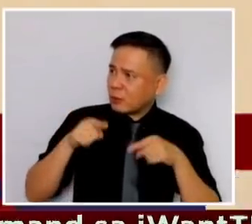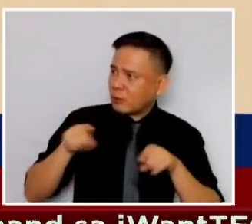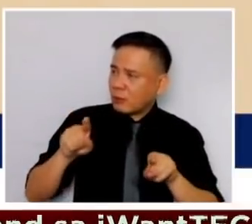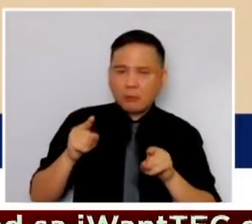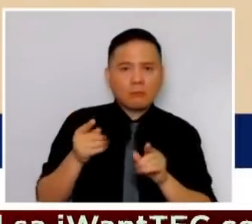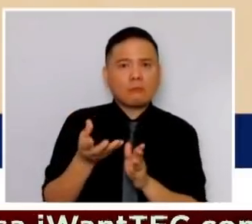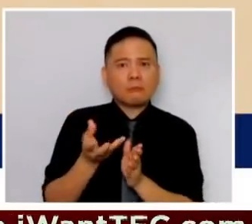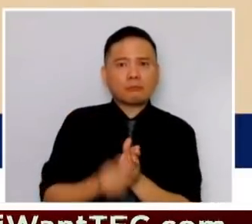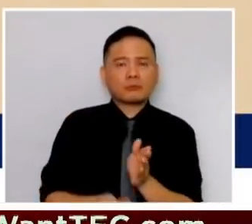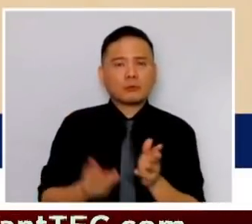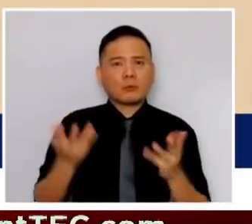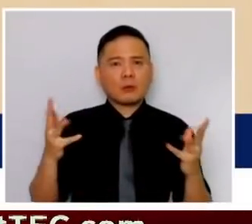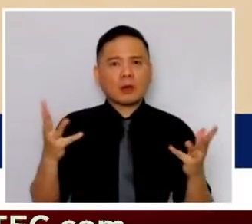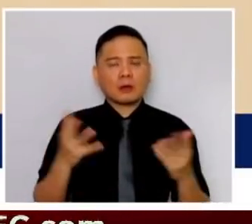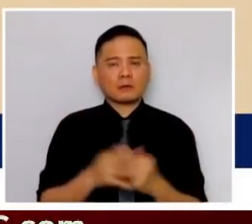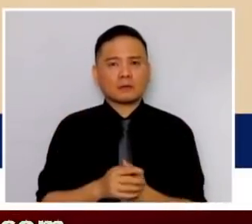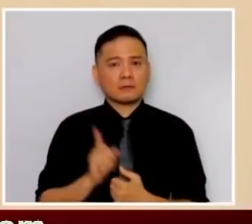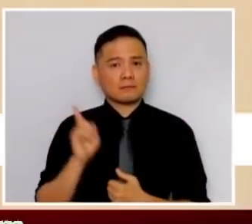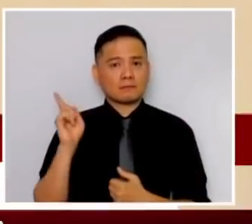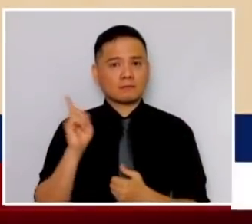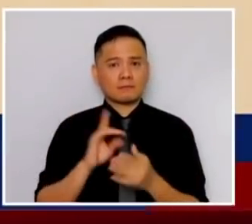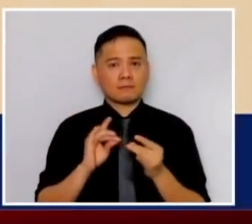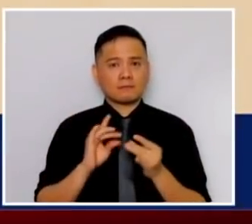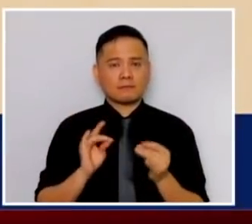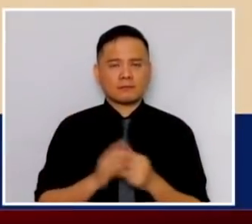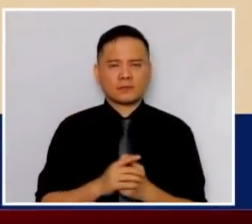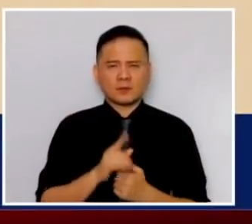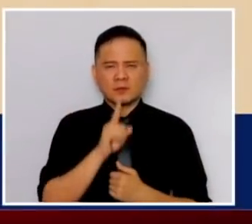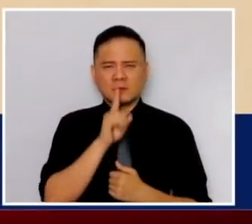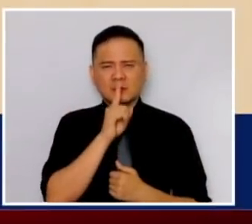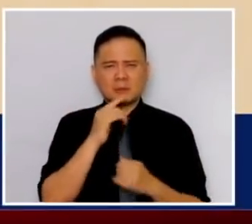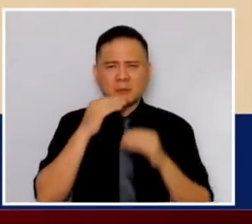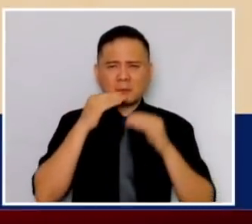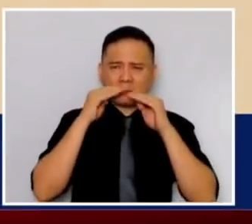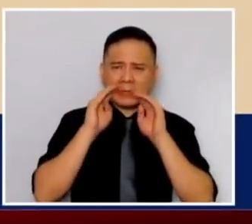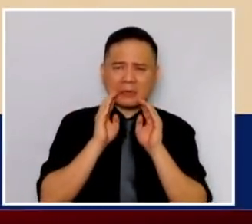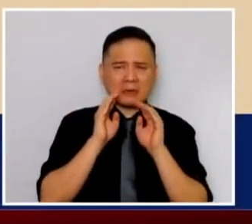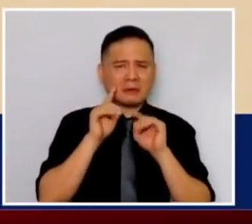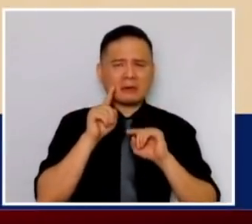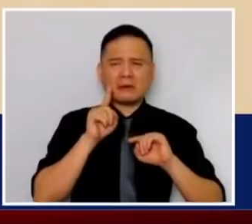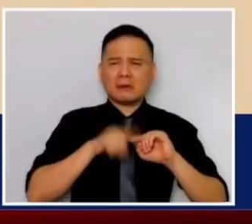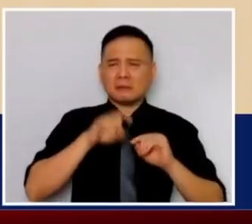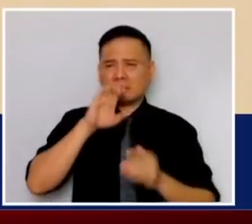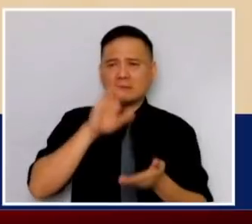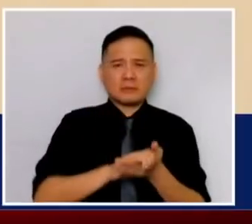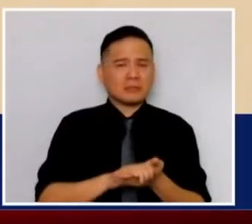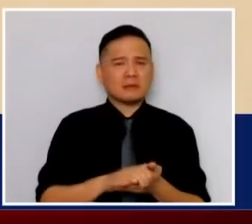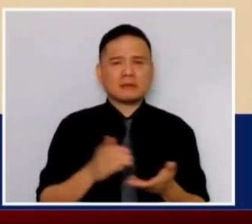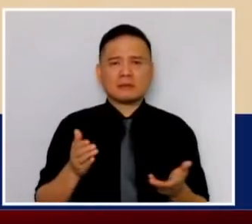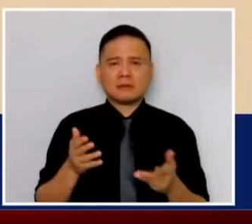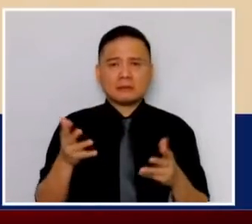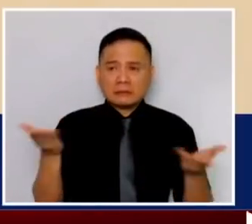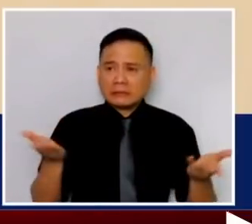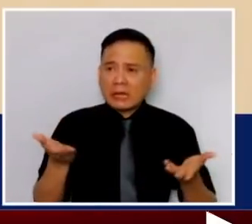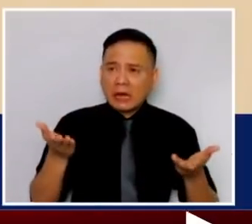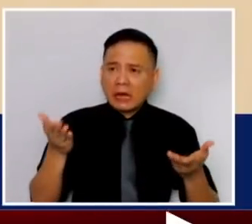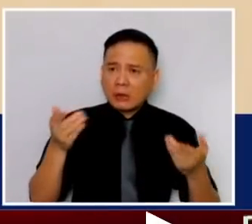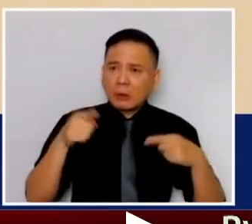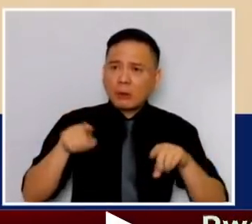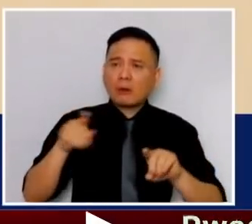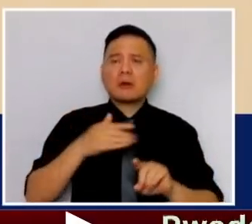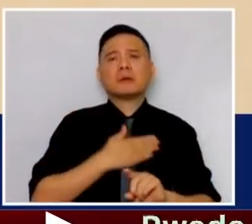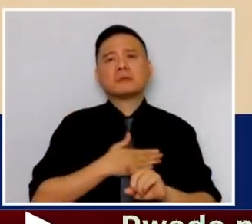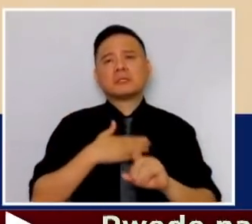na hindi ko maintindihan. Kaya sana naman, kung nasaan man sila, pakawala na